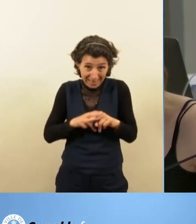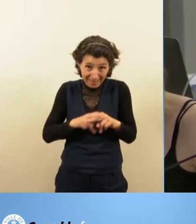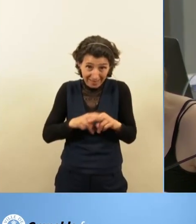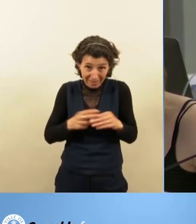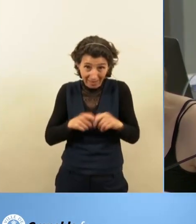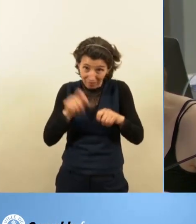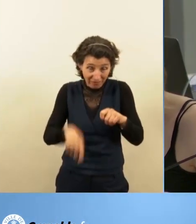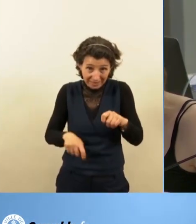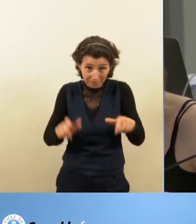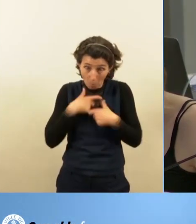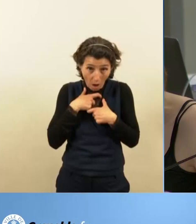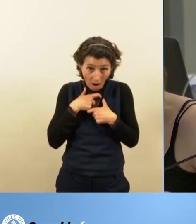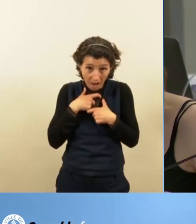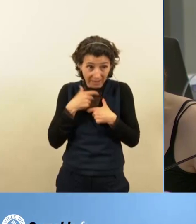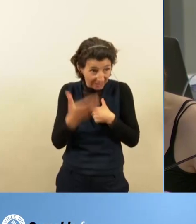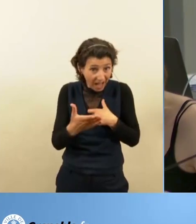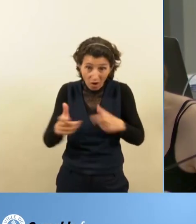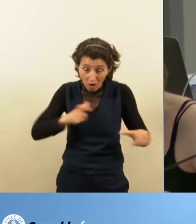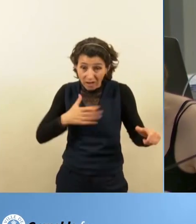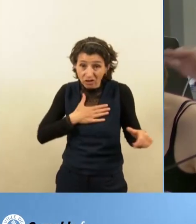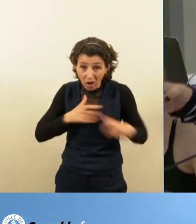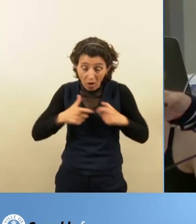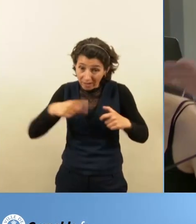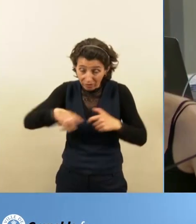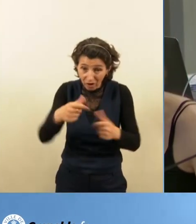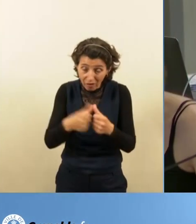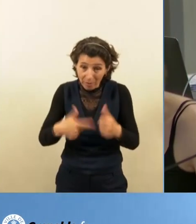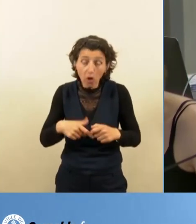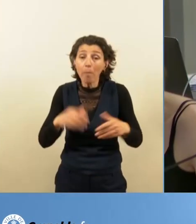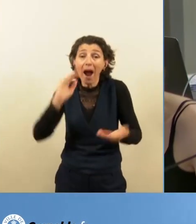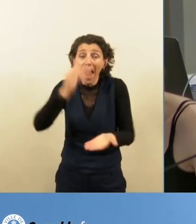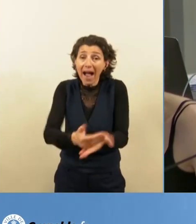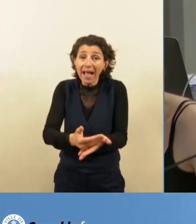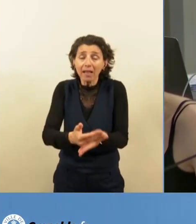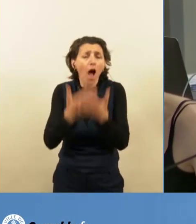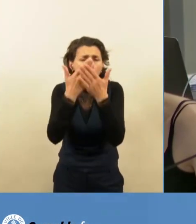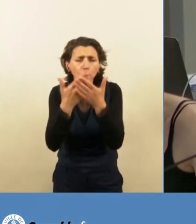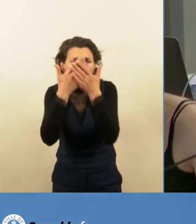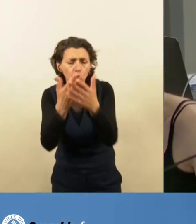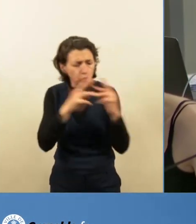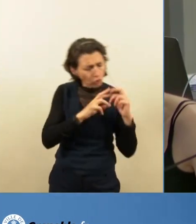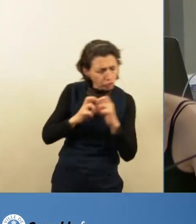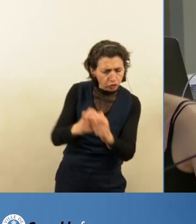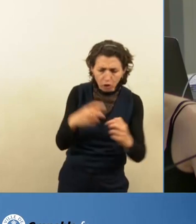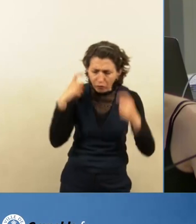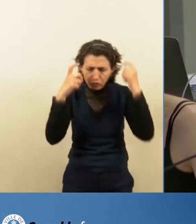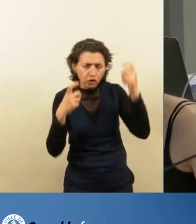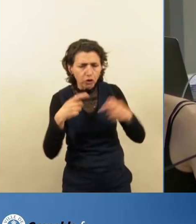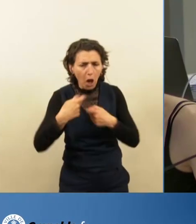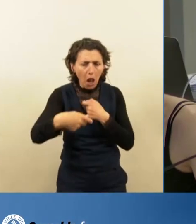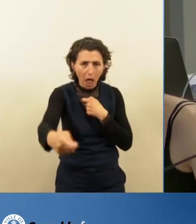l'arrêt l'arrêt pour repenser tout ça oui vous aimez les études vous aimez prendre le temps de réfléchir mais